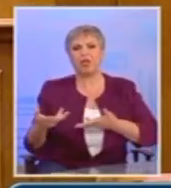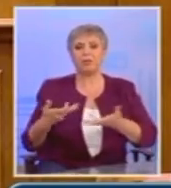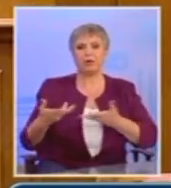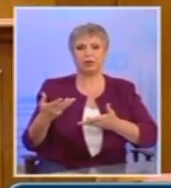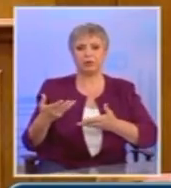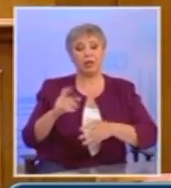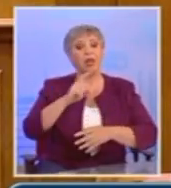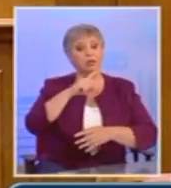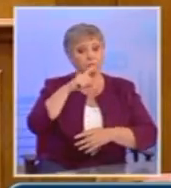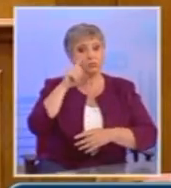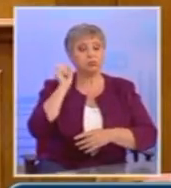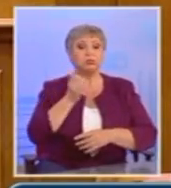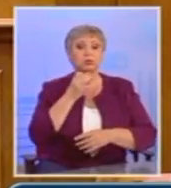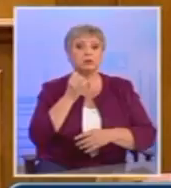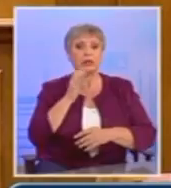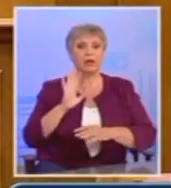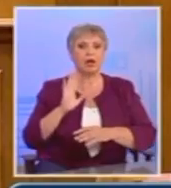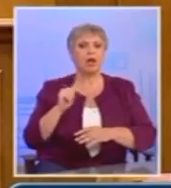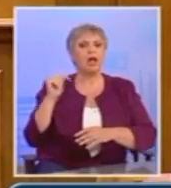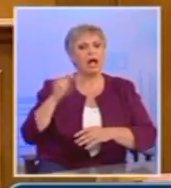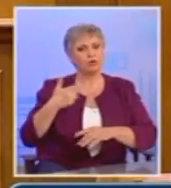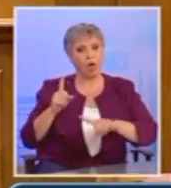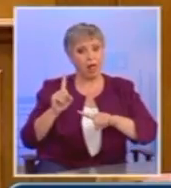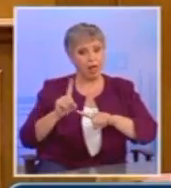αλλά και για να αλλάξει πορεία η Ευρώπη.